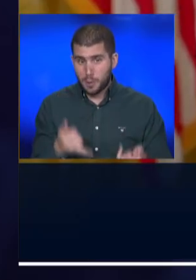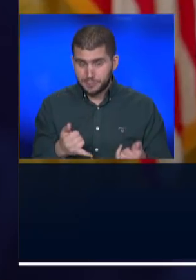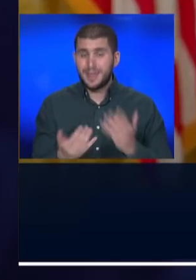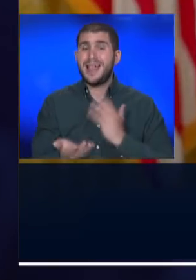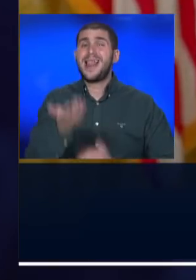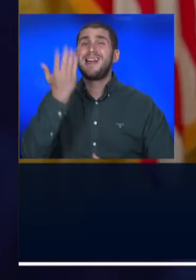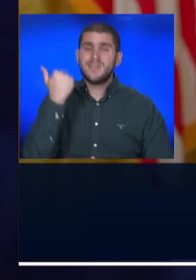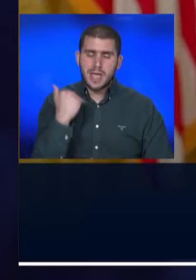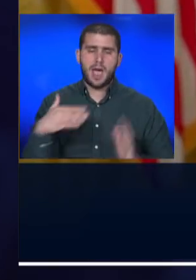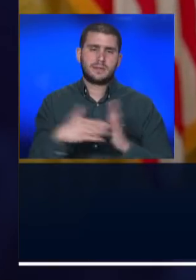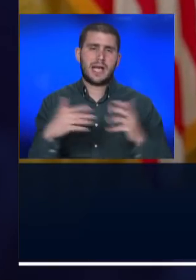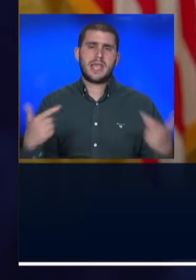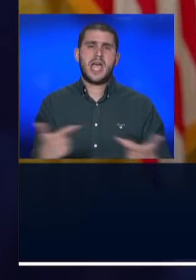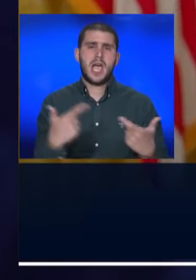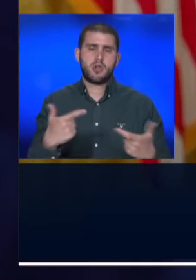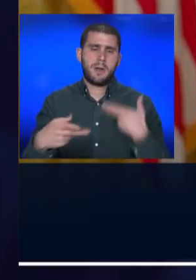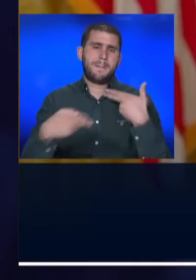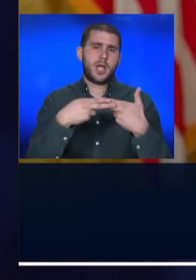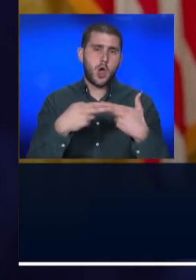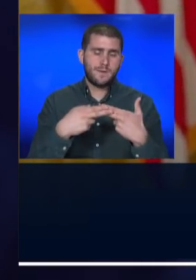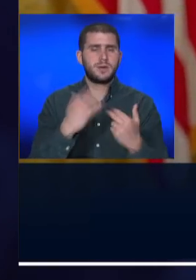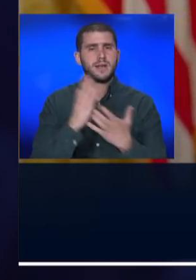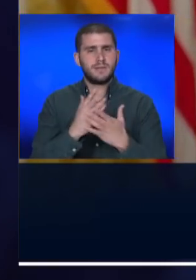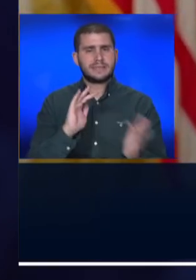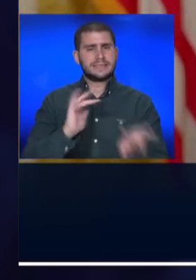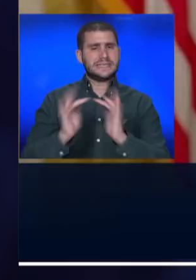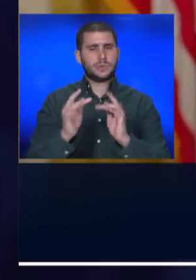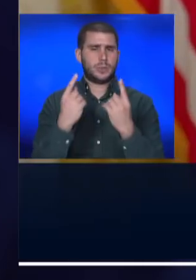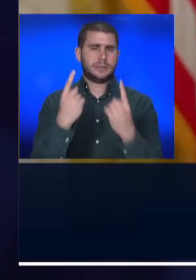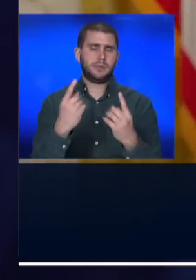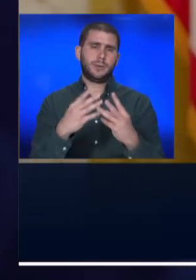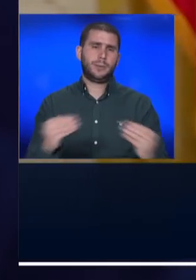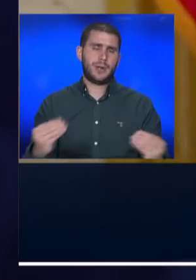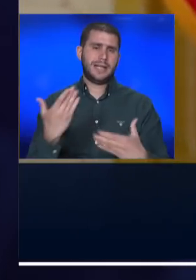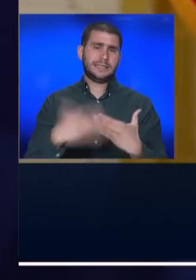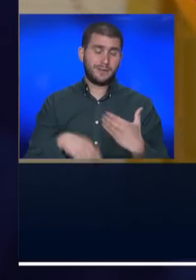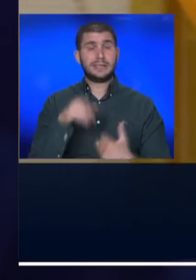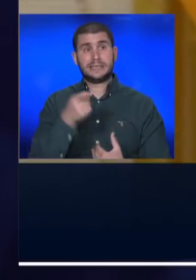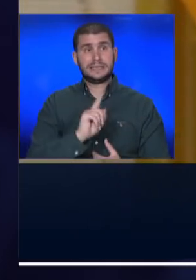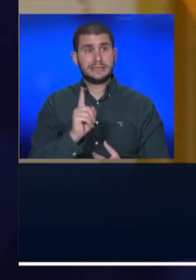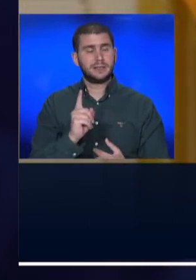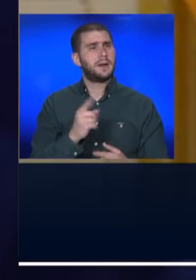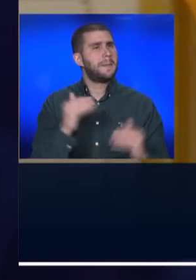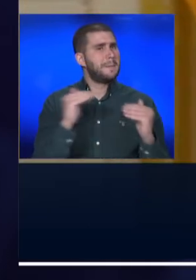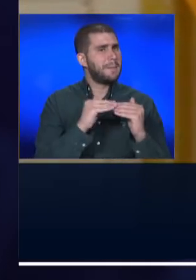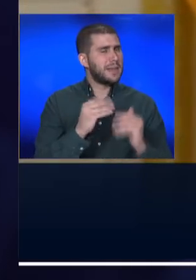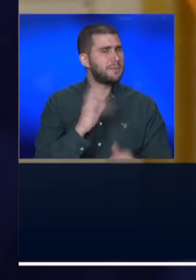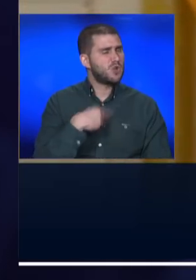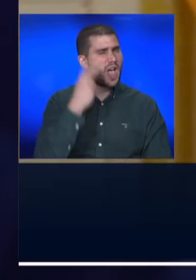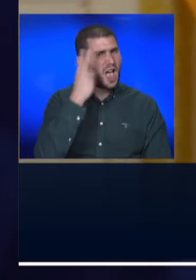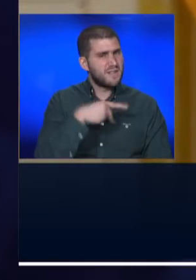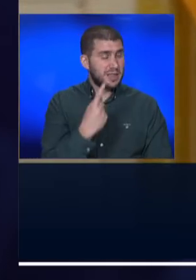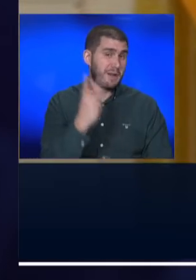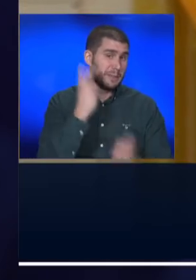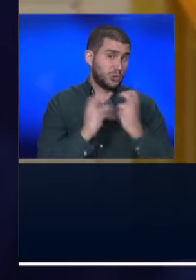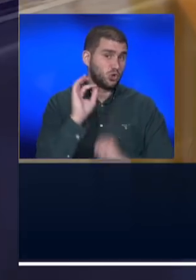אש בקרוב, להביא את הסכסוך הזה לסיום. זה בכלל הולך לפי מיטב הבנתך והניסיון שלך ויש לך,